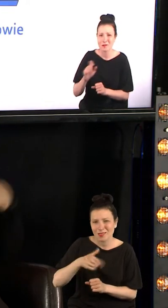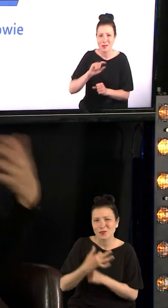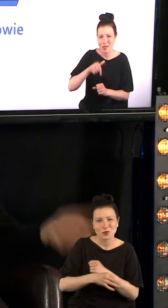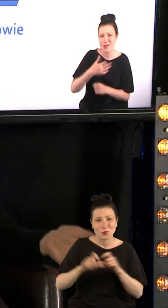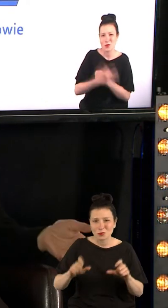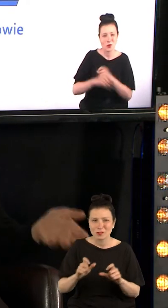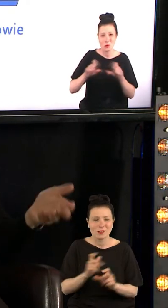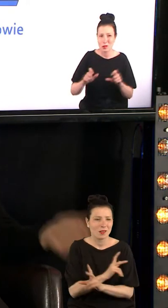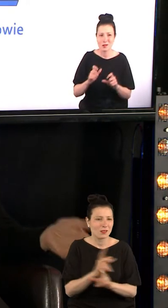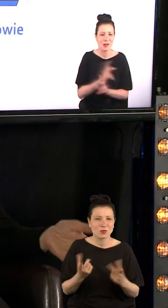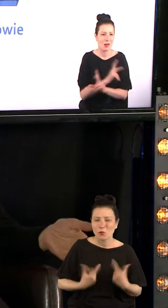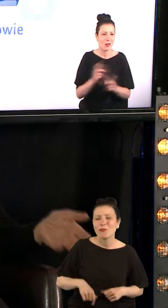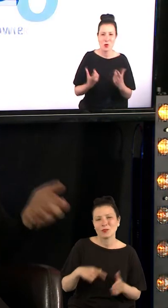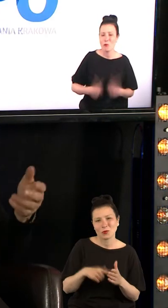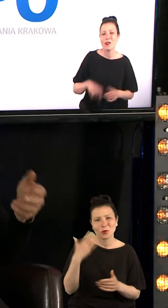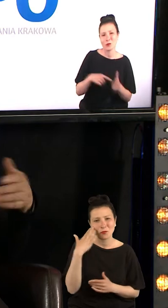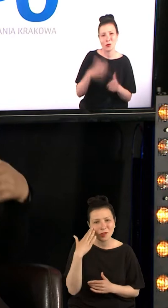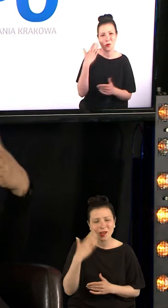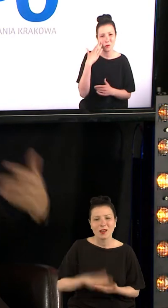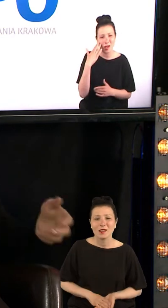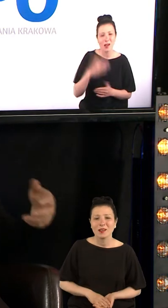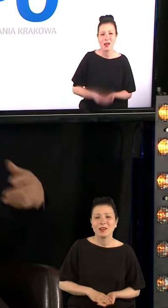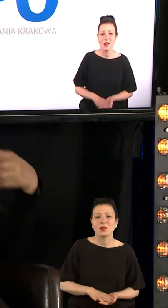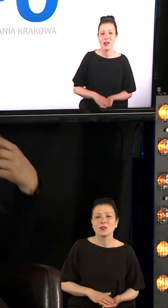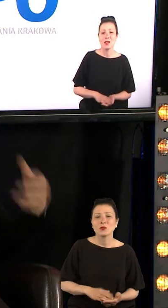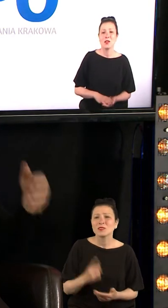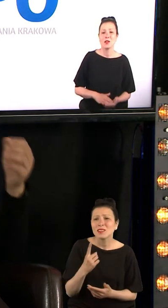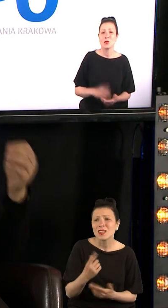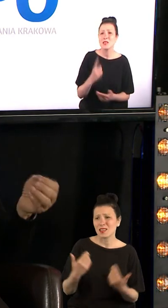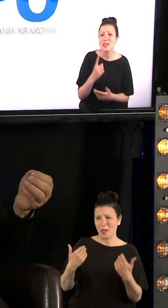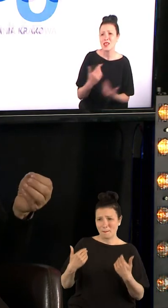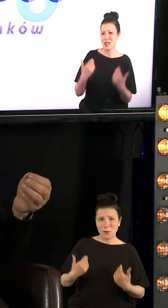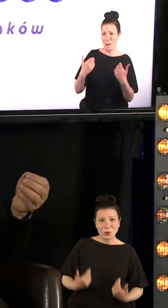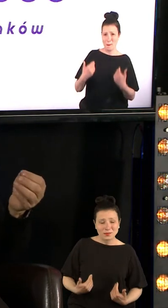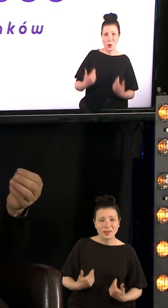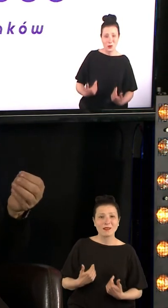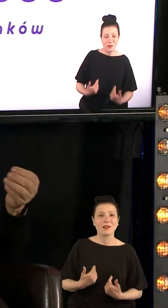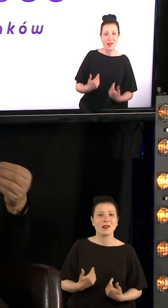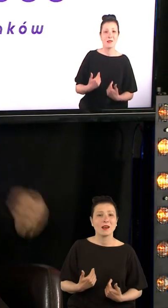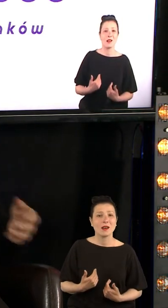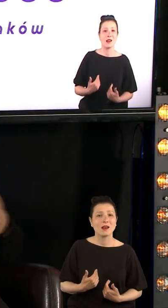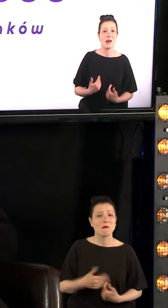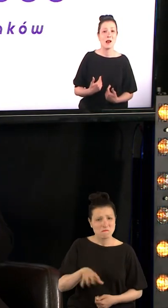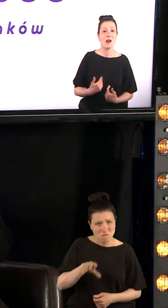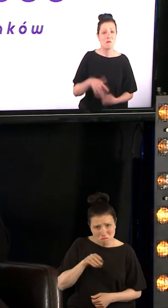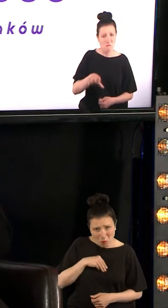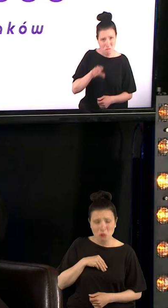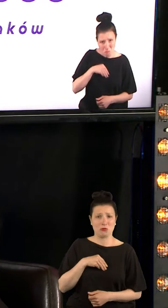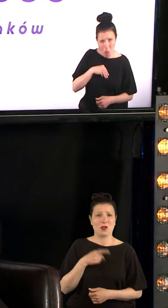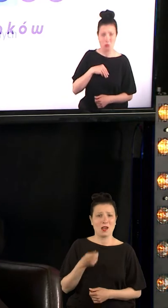uczelni, nie wszyscy obywatele o tym wiedzą, że właśnie to jest jedyna postawa, jaką można przyjąć,